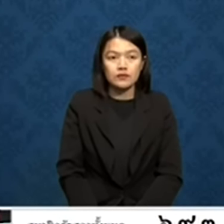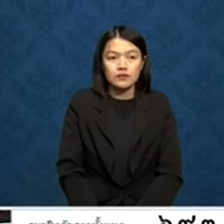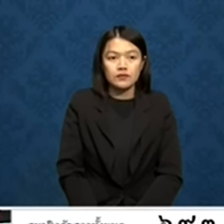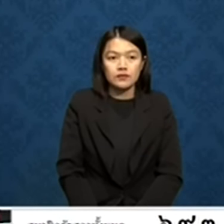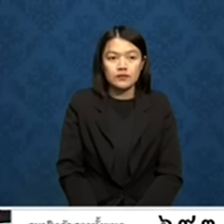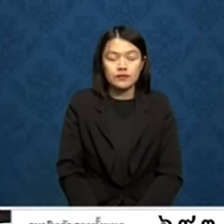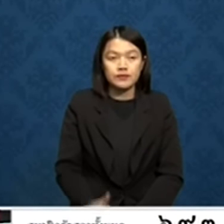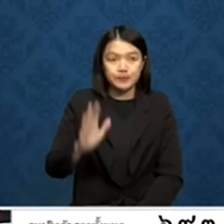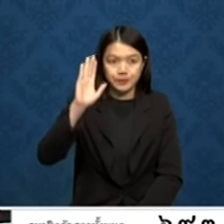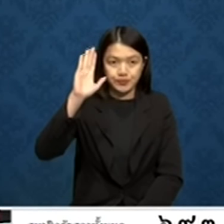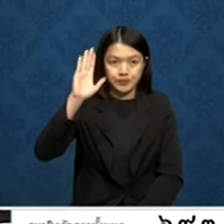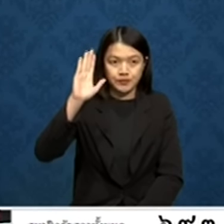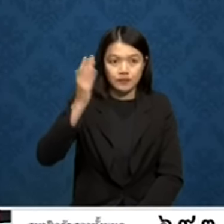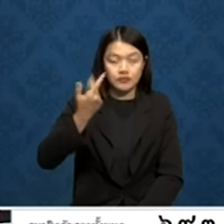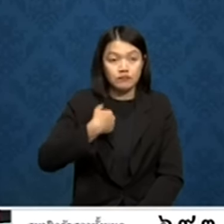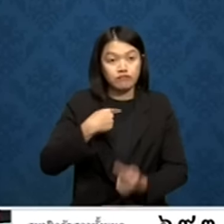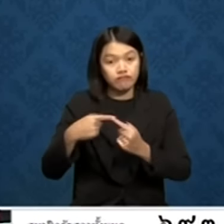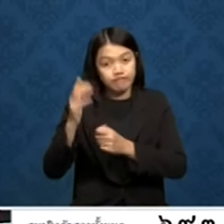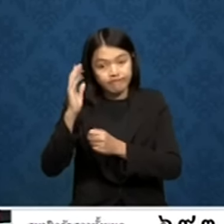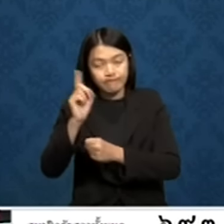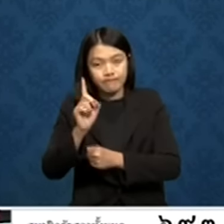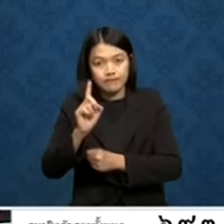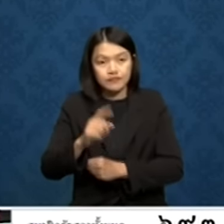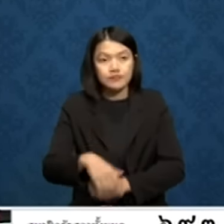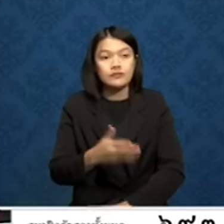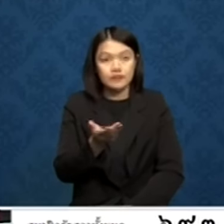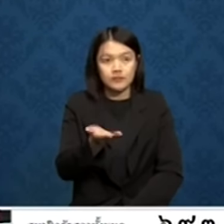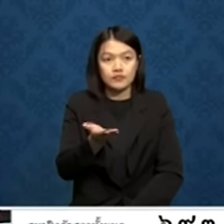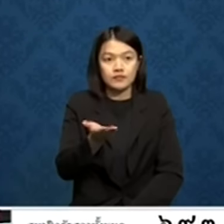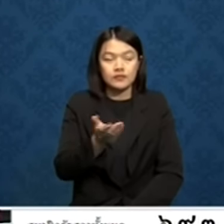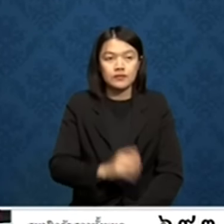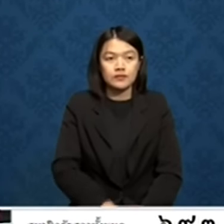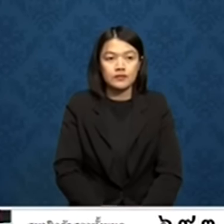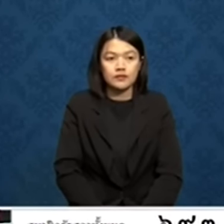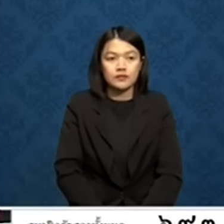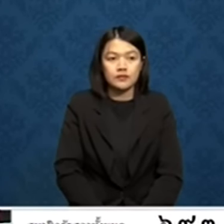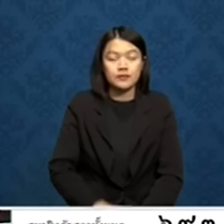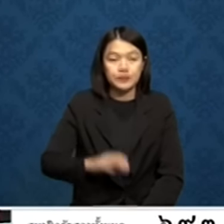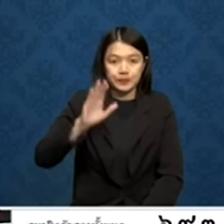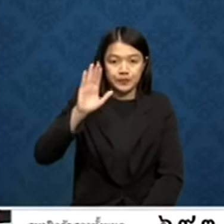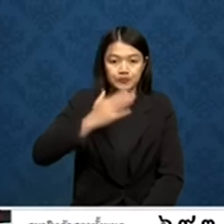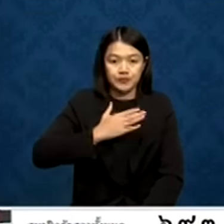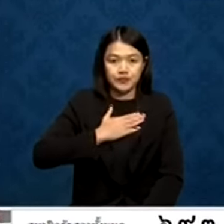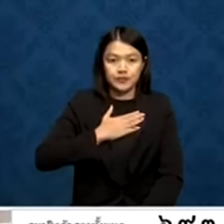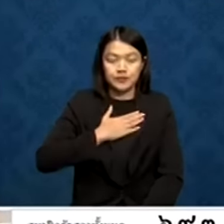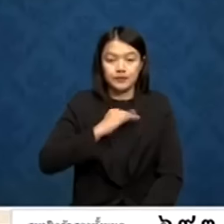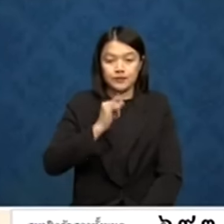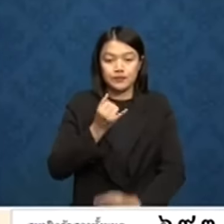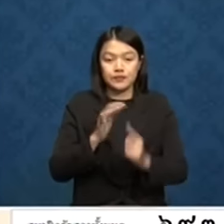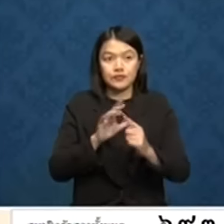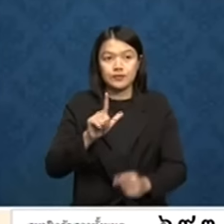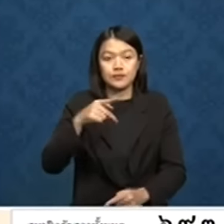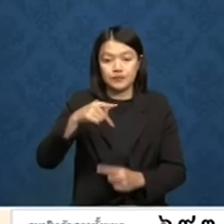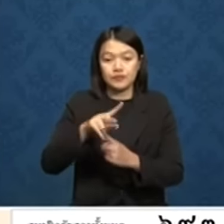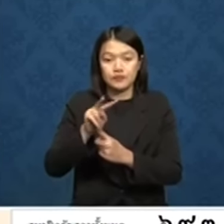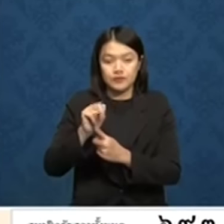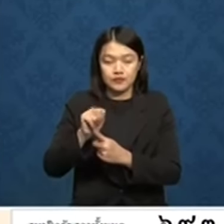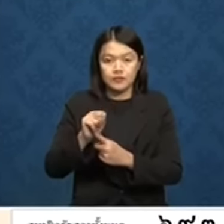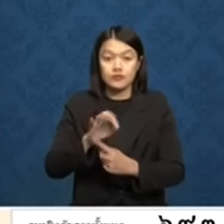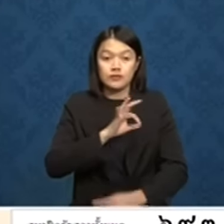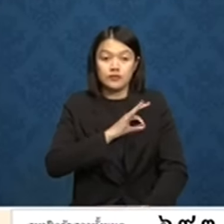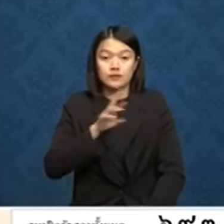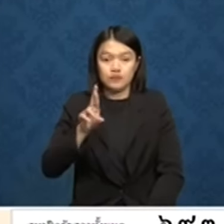ครับ ครับผมต่อได้ไหมครับท่านประธานหรือว่าไง ครับครับเชิญครับประ ท้วงท่านประธานที่เคารพครับกระผมจุลพันธ์อมรวิวัฒน์ในฐานะสม